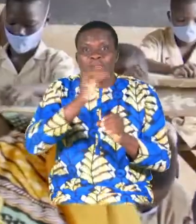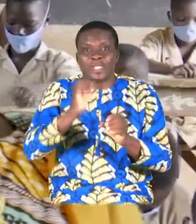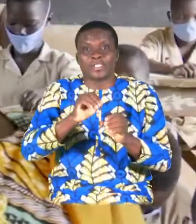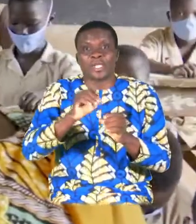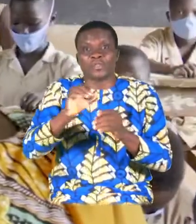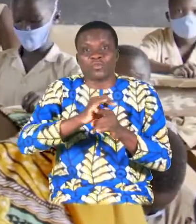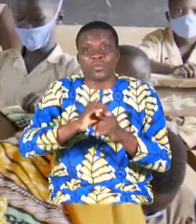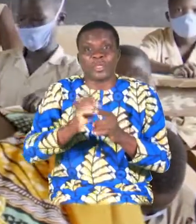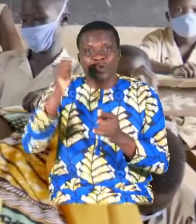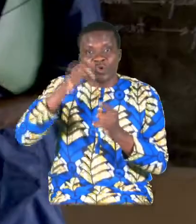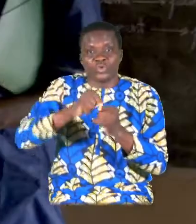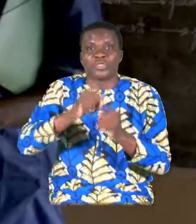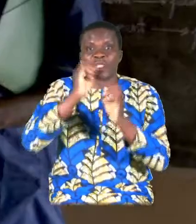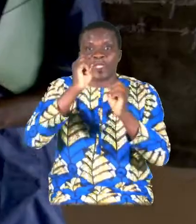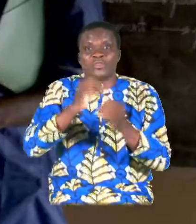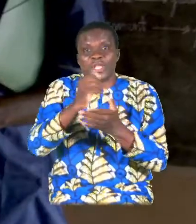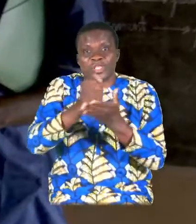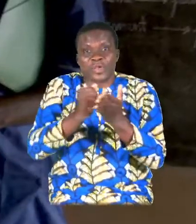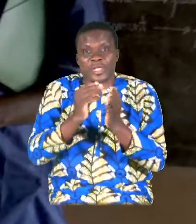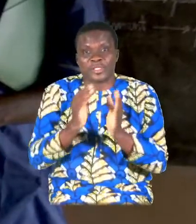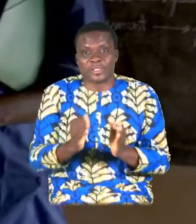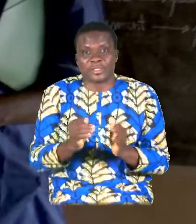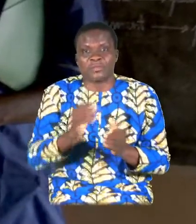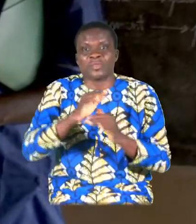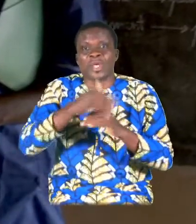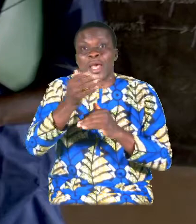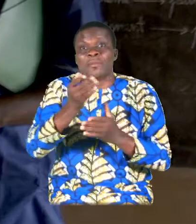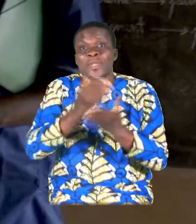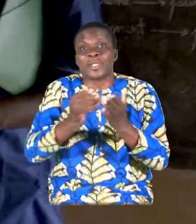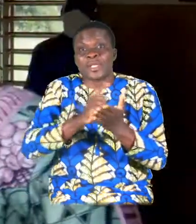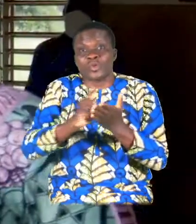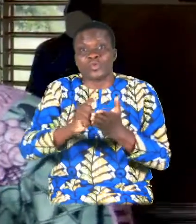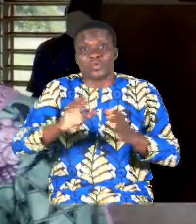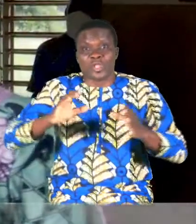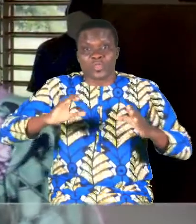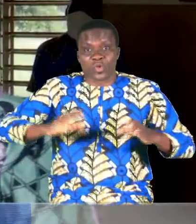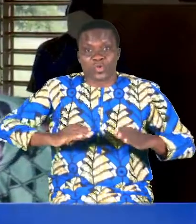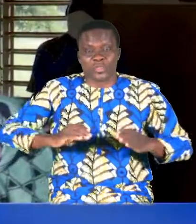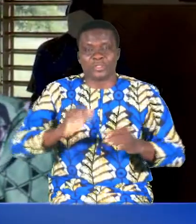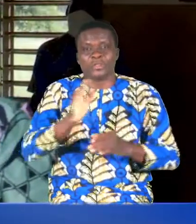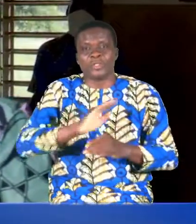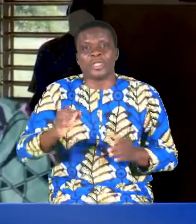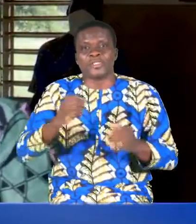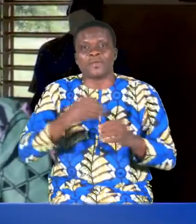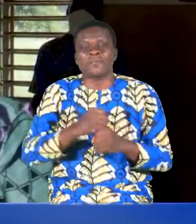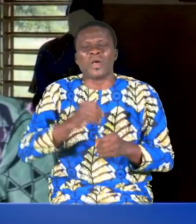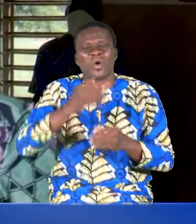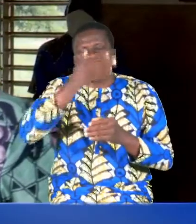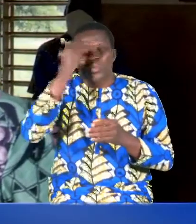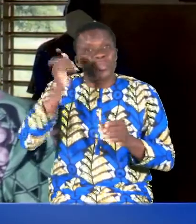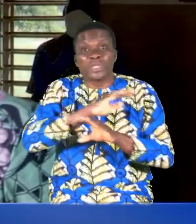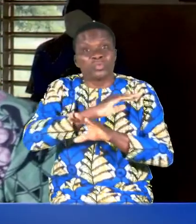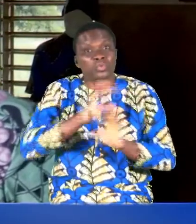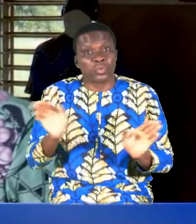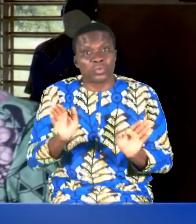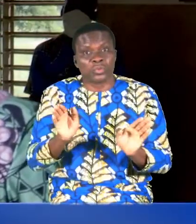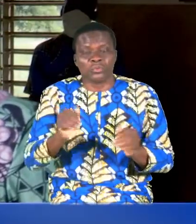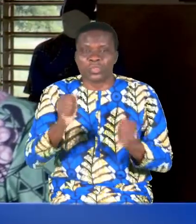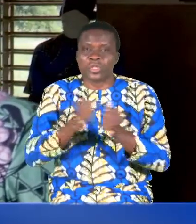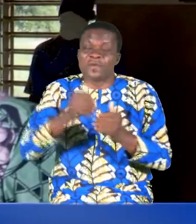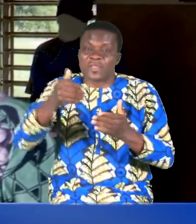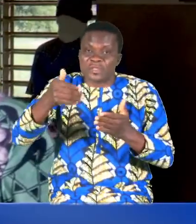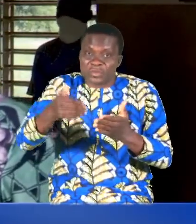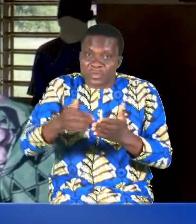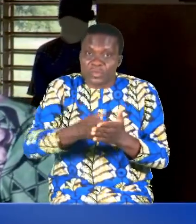jusqu'à l'éducation artistique. Après les quelques semaines de congé, les enfants ont désappris. Donc avec ces